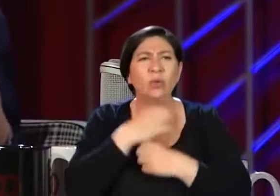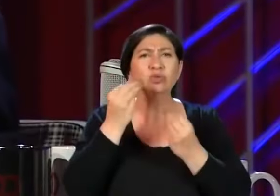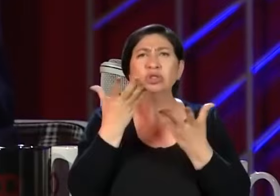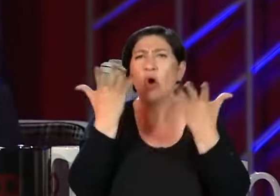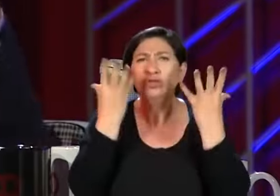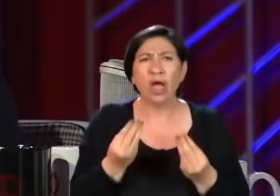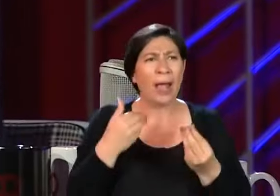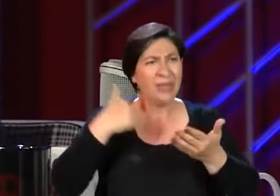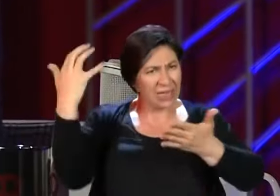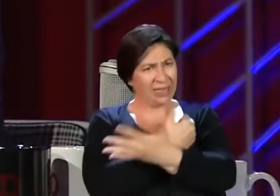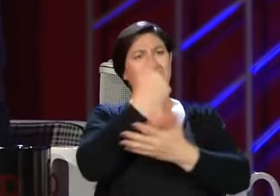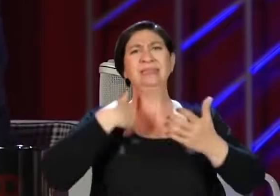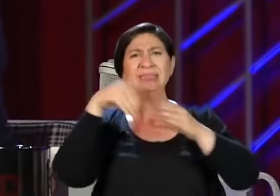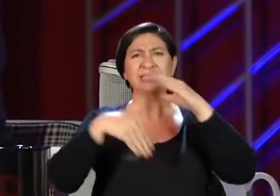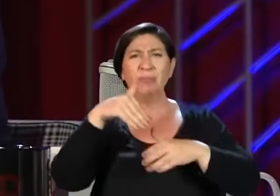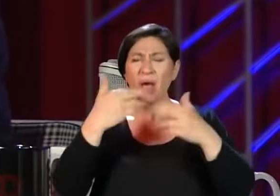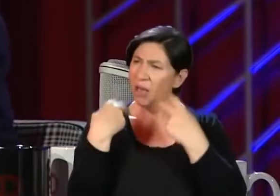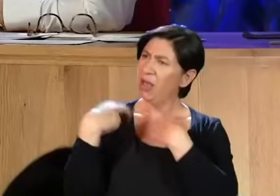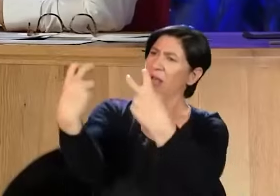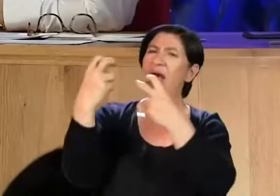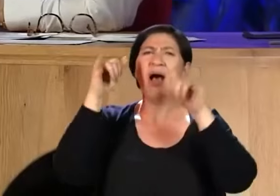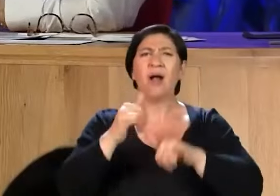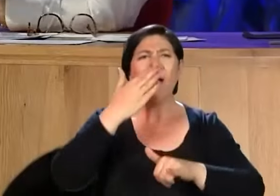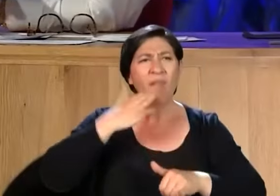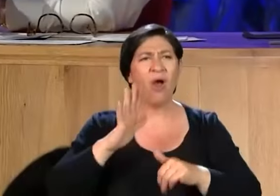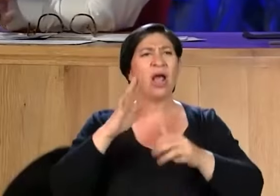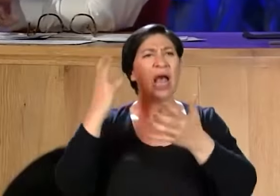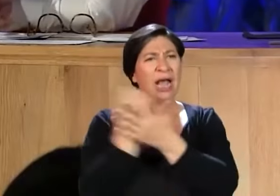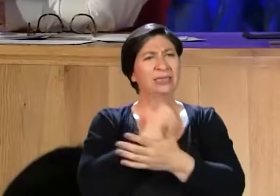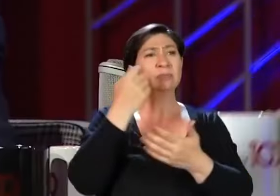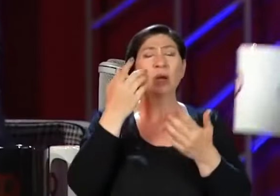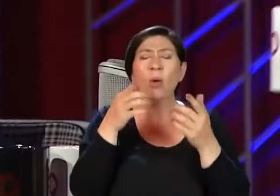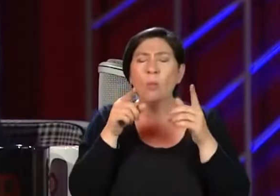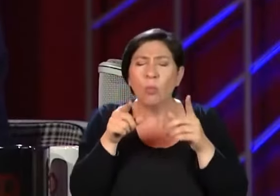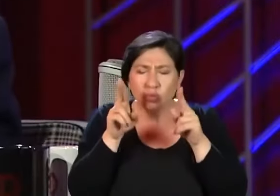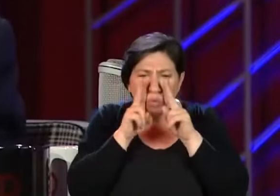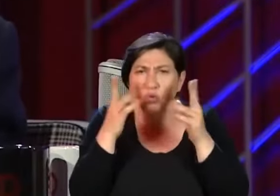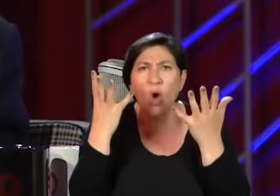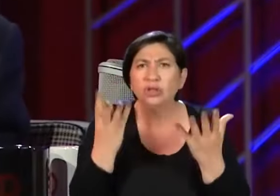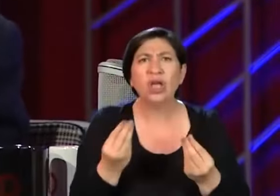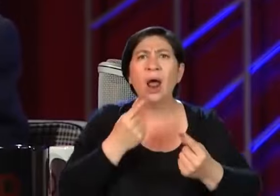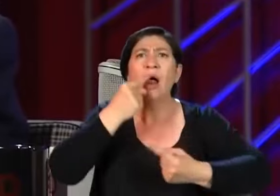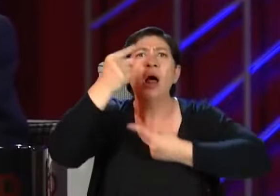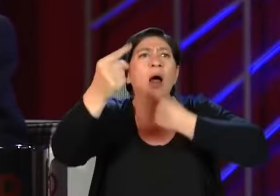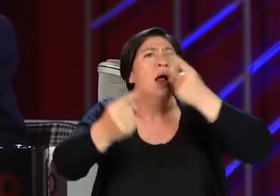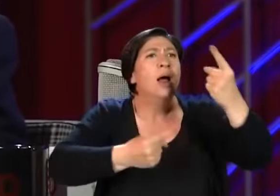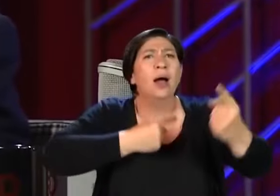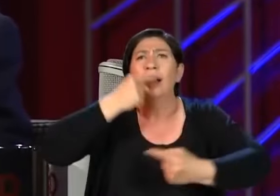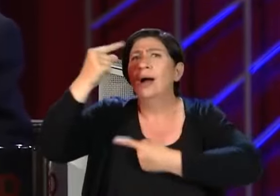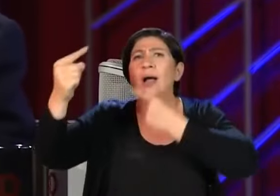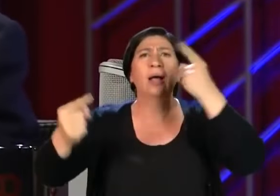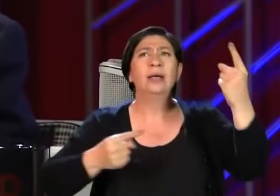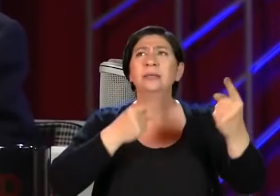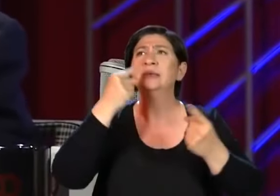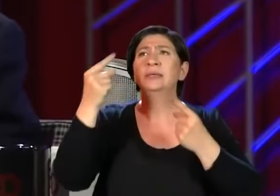olacak, aldığımız seçim de elimizden alındı ya da kazanılan bir şey, bunun sonucu ne olacak gibi bir